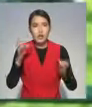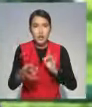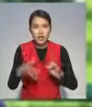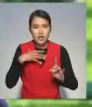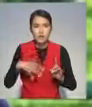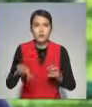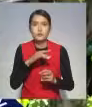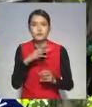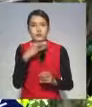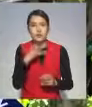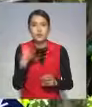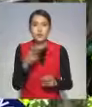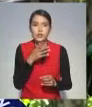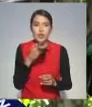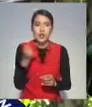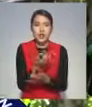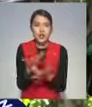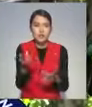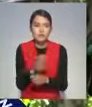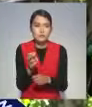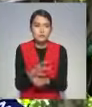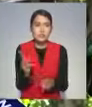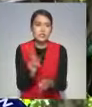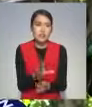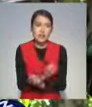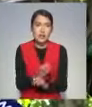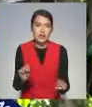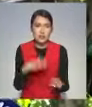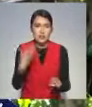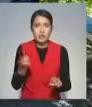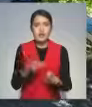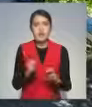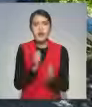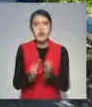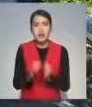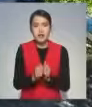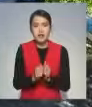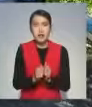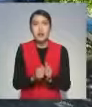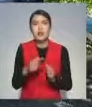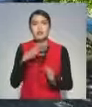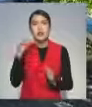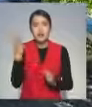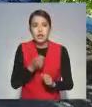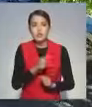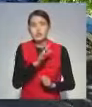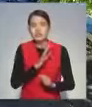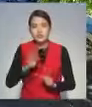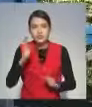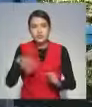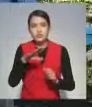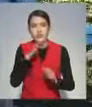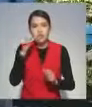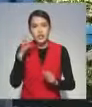алкоголиков нам сюда свозят, значит, алкоголикам есть место, а дети почему должны идти? Ну, у нас они что, щенки? Всю последнюю неделю жители Кирпичного негодуют.